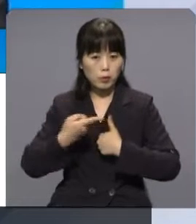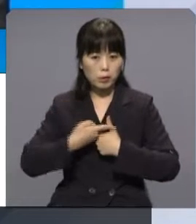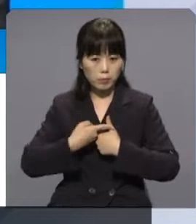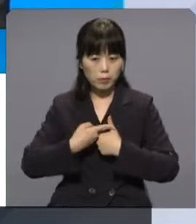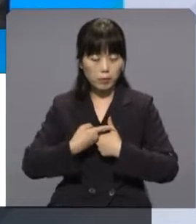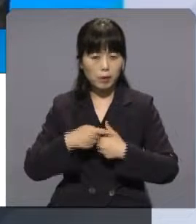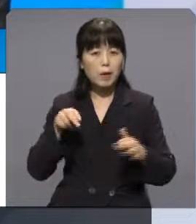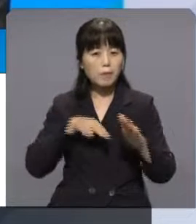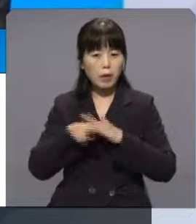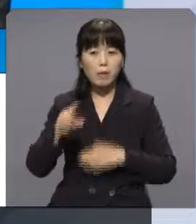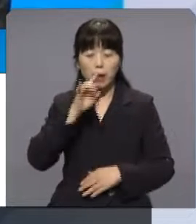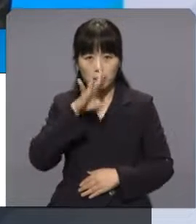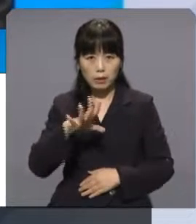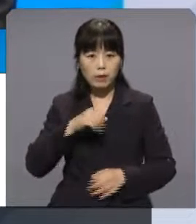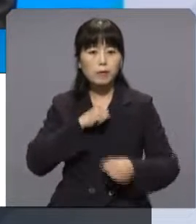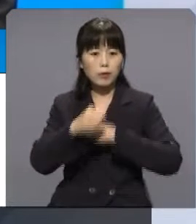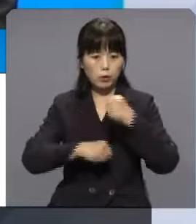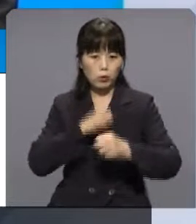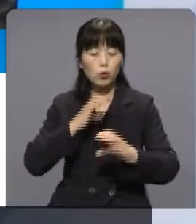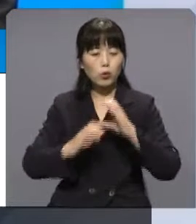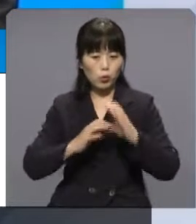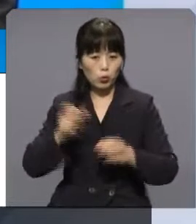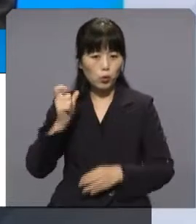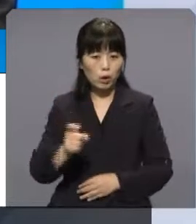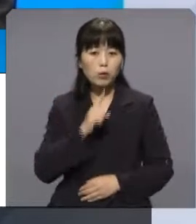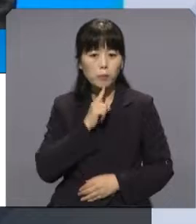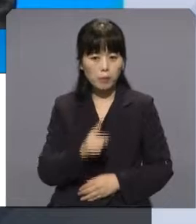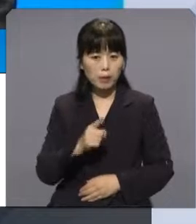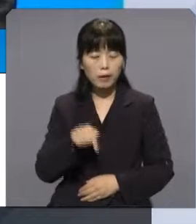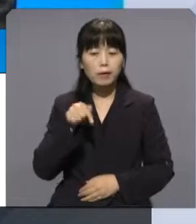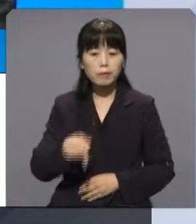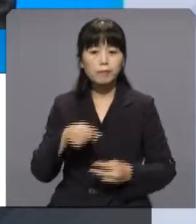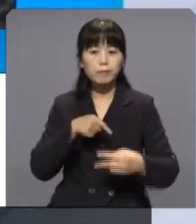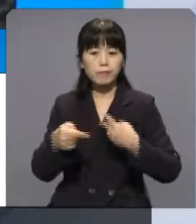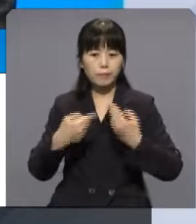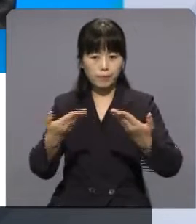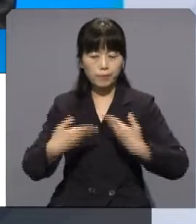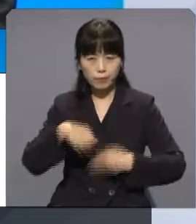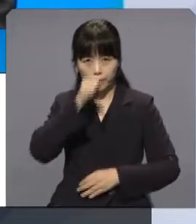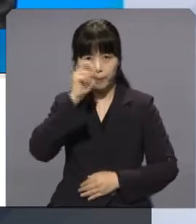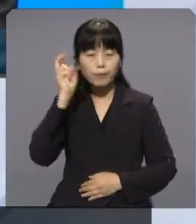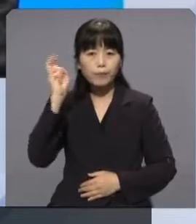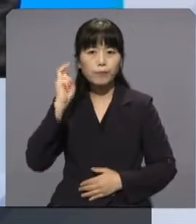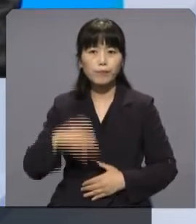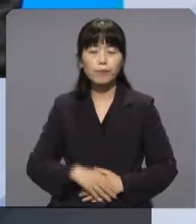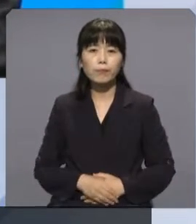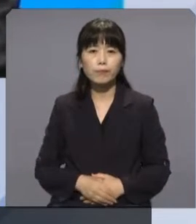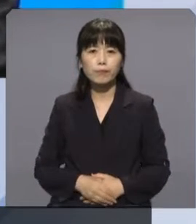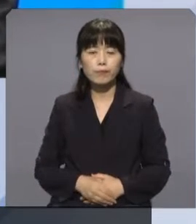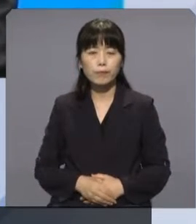욕을 먹는 것을 피하면 안 된다. 자유로운 소통을 강조한 것이다. 이렇게 좀 이해해 주시면 좋겠고요.